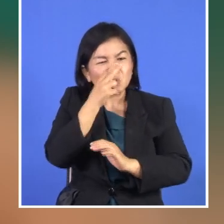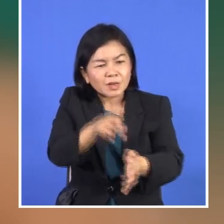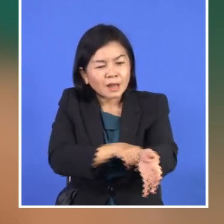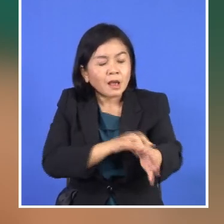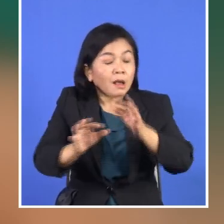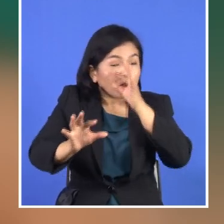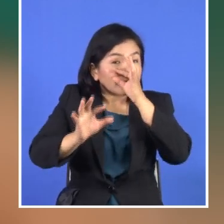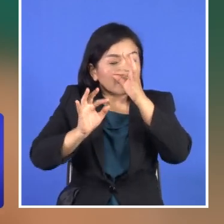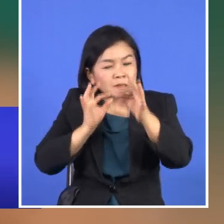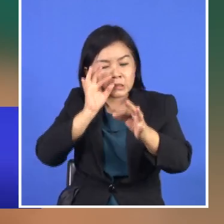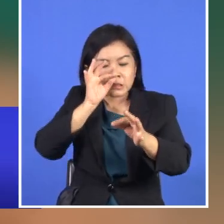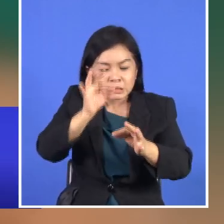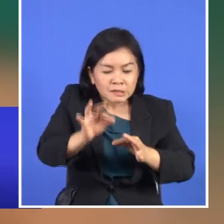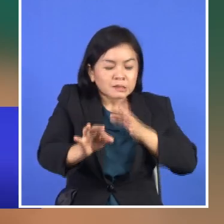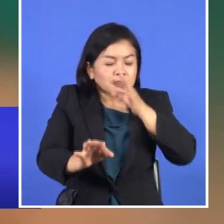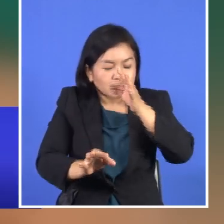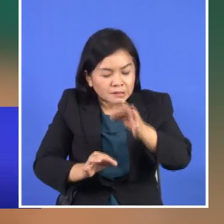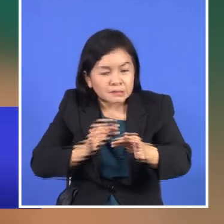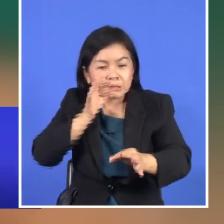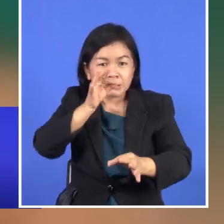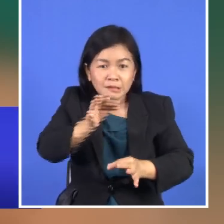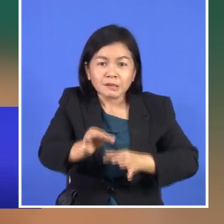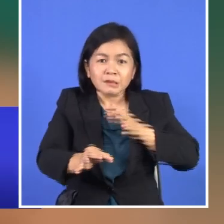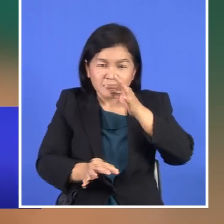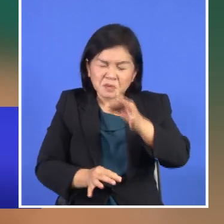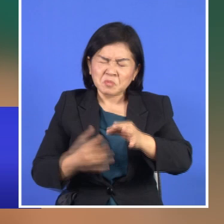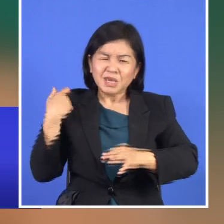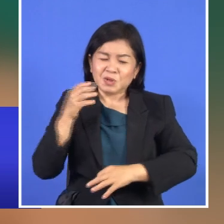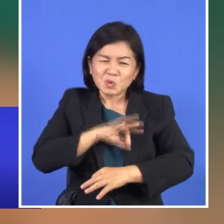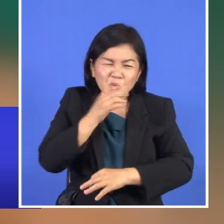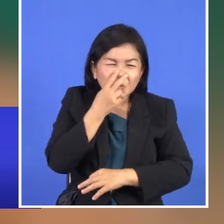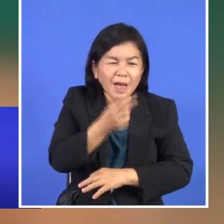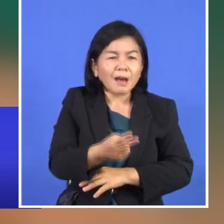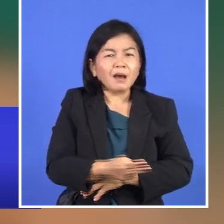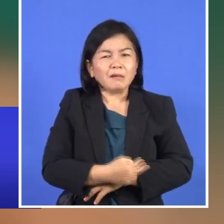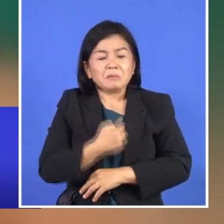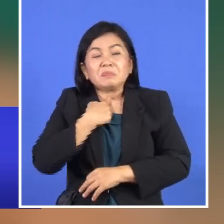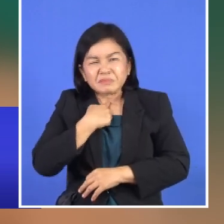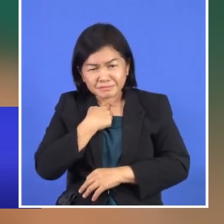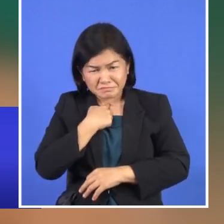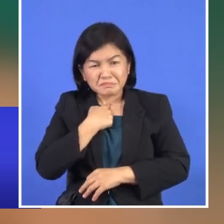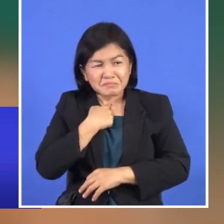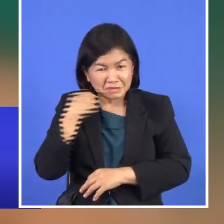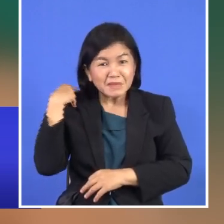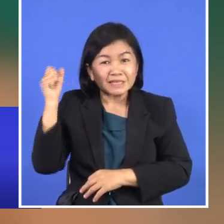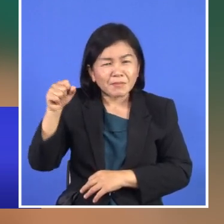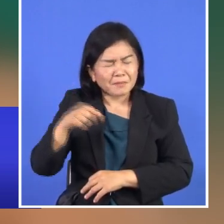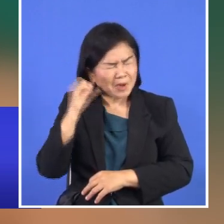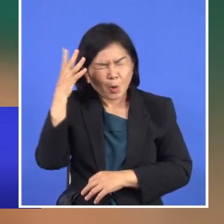สาวมาไม่หมดอ่ะ ยังไม่คัดกล้องแล้วเนี่ย ใช่ค่ะ คุณผู้ชมเป็นไหมเวลาเราดูคลิปอะไรอย่างเงี้ยทำไมเราต้องกลืนน้ำลายไม่เข้าใจไม่เข้า